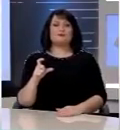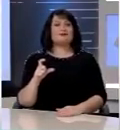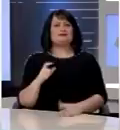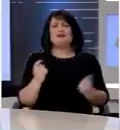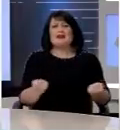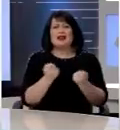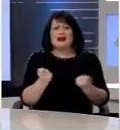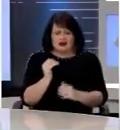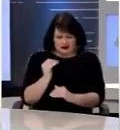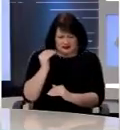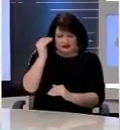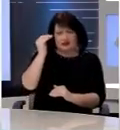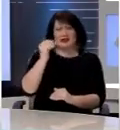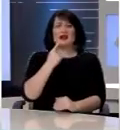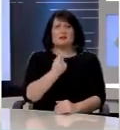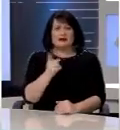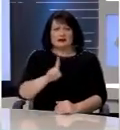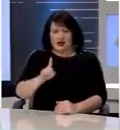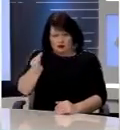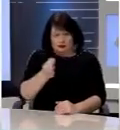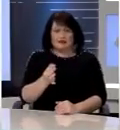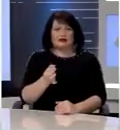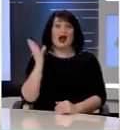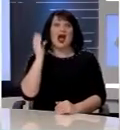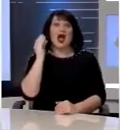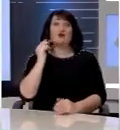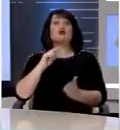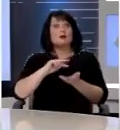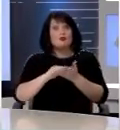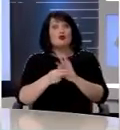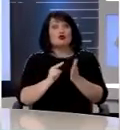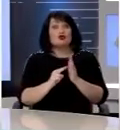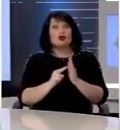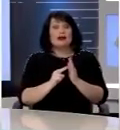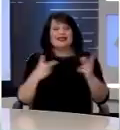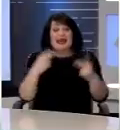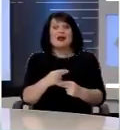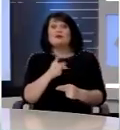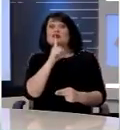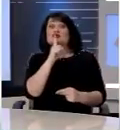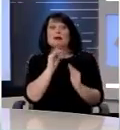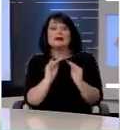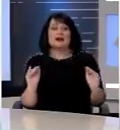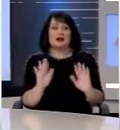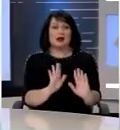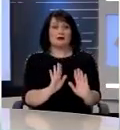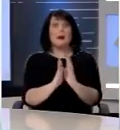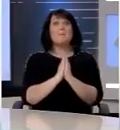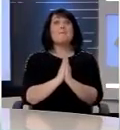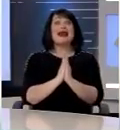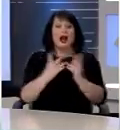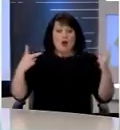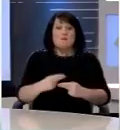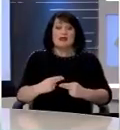φτάσατε στο σημείο να ισχυριστείτε και εγώ σας άκουσα με μεγάλη προσοχή και ησυχία, δεν διέκοψα κανένα. Και παρακαλώ να μην